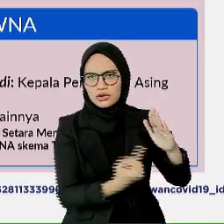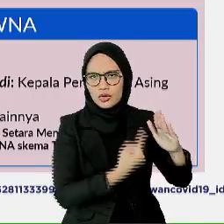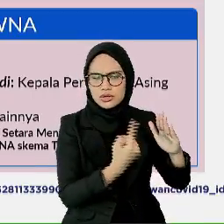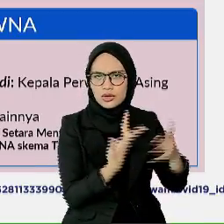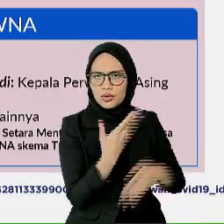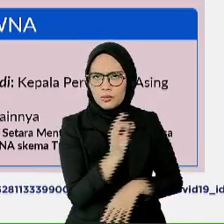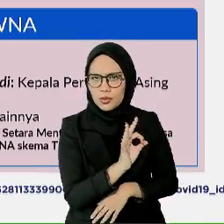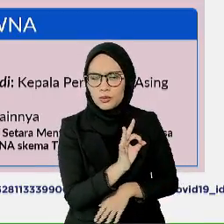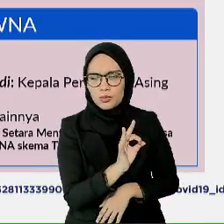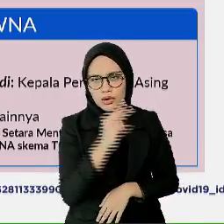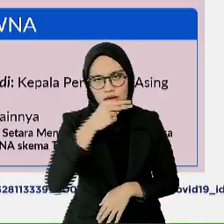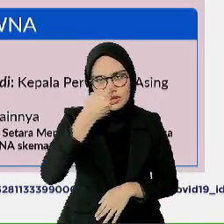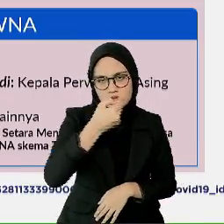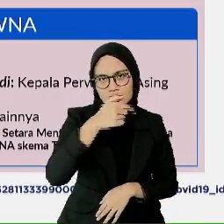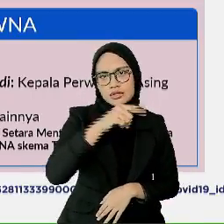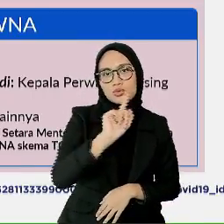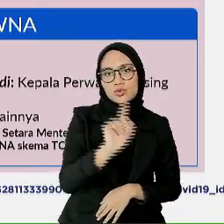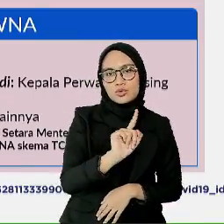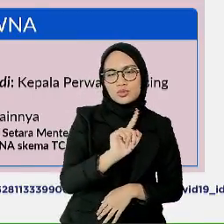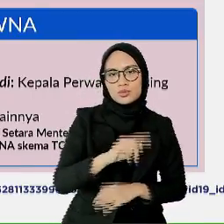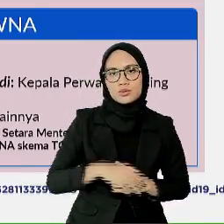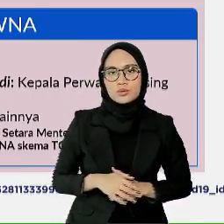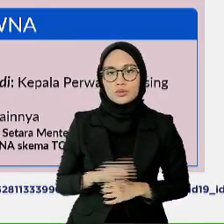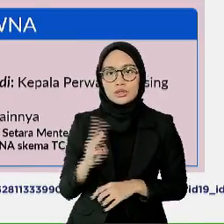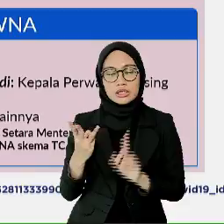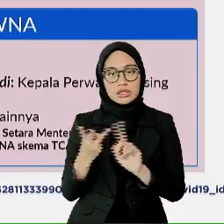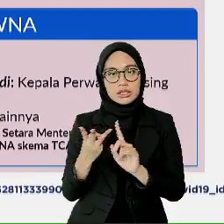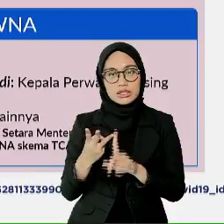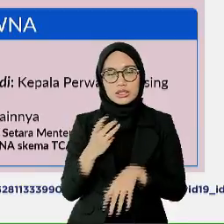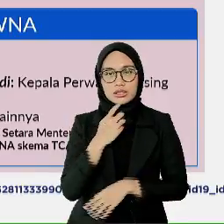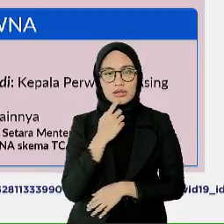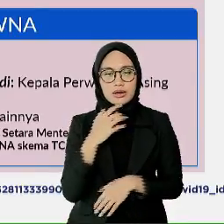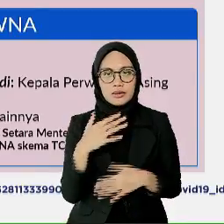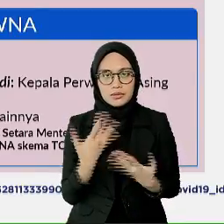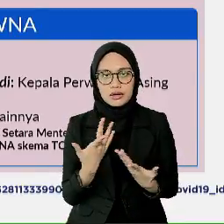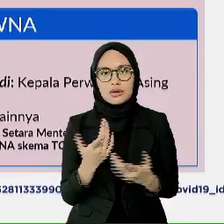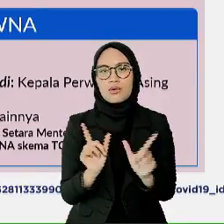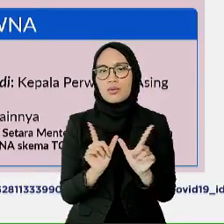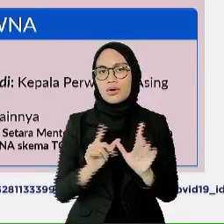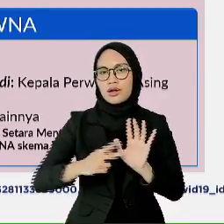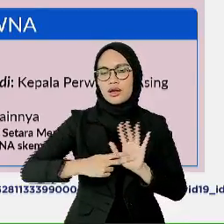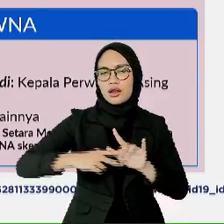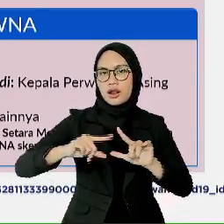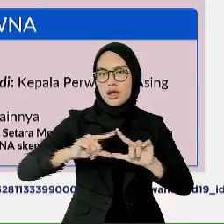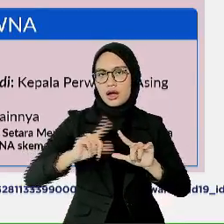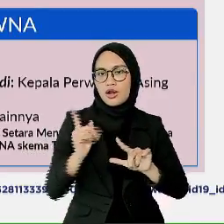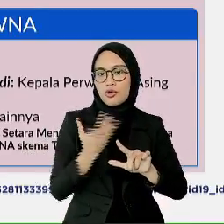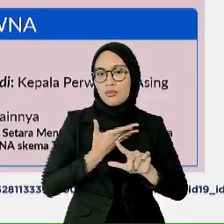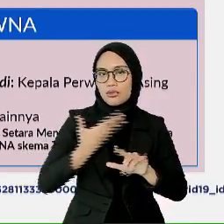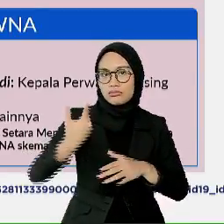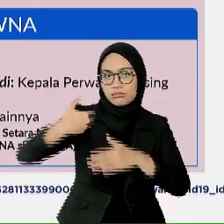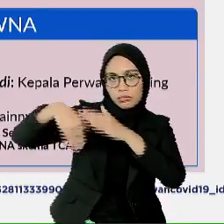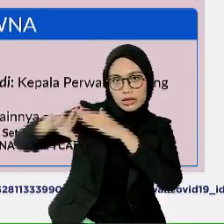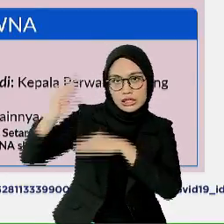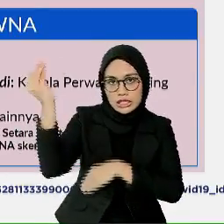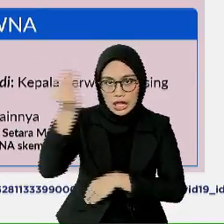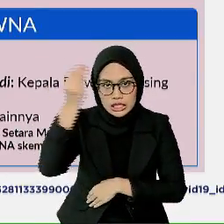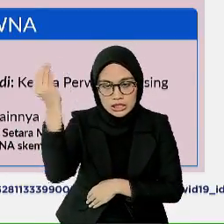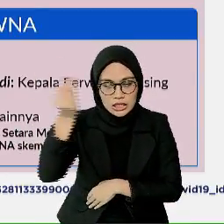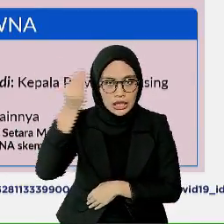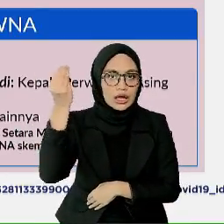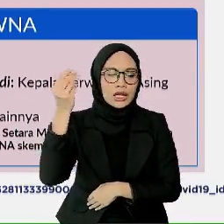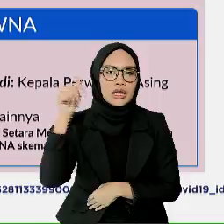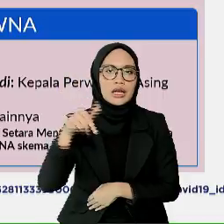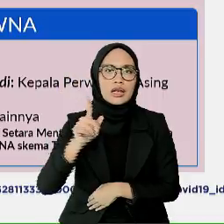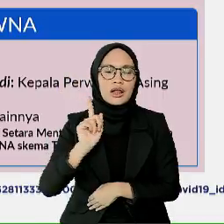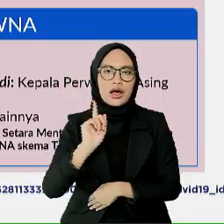karantina. Dan yang ketiga adalah pengaturan WNA dengan tujuan berwisata, diantaranya